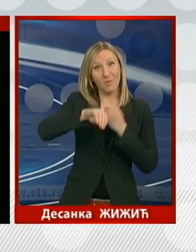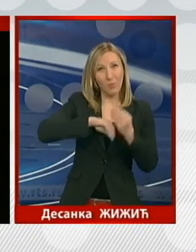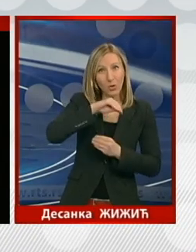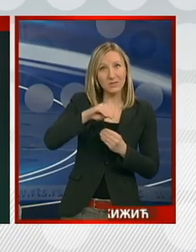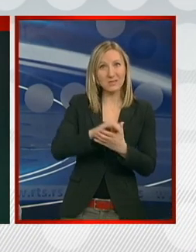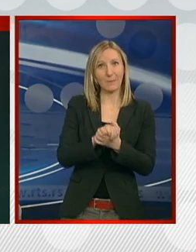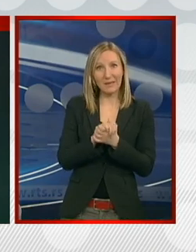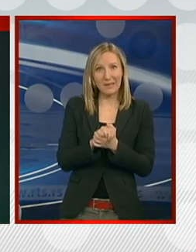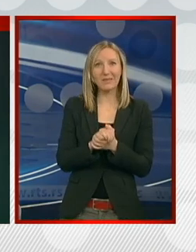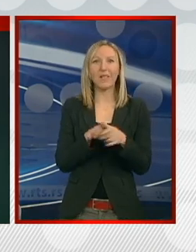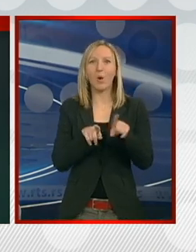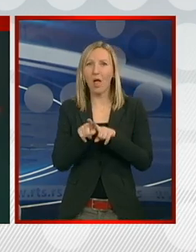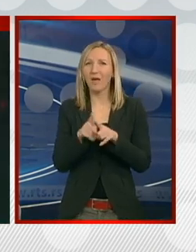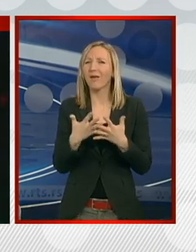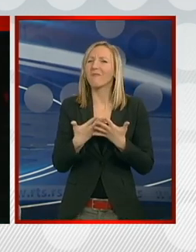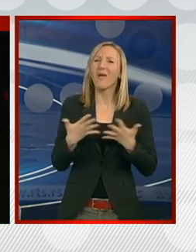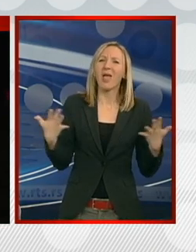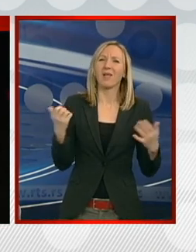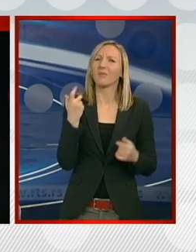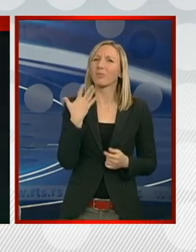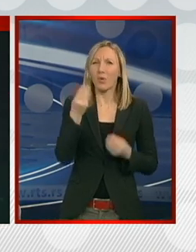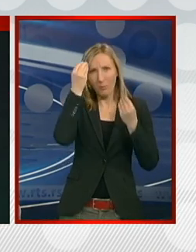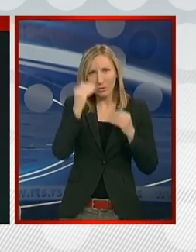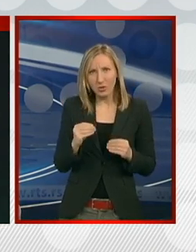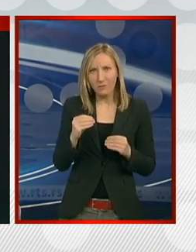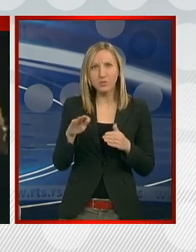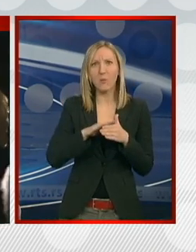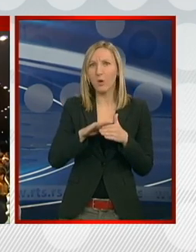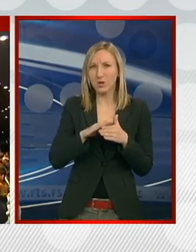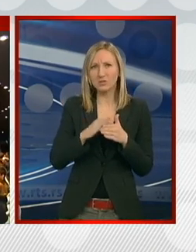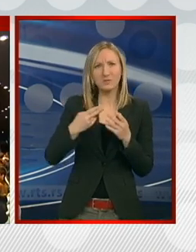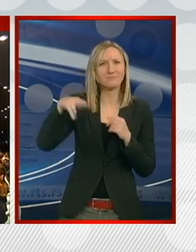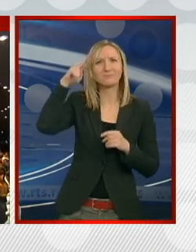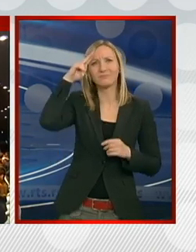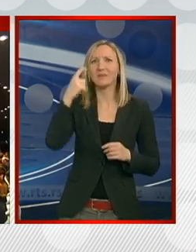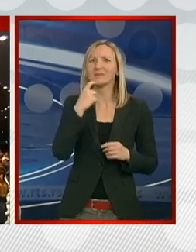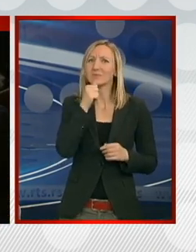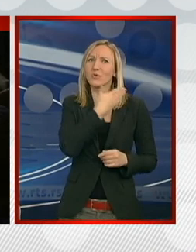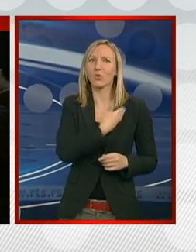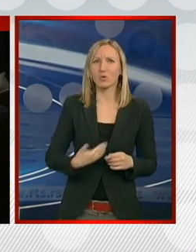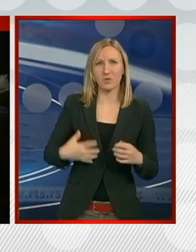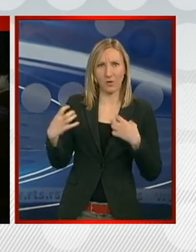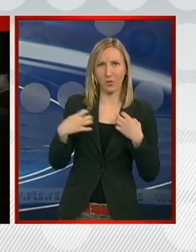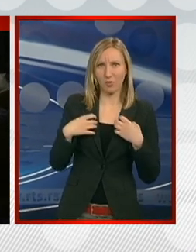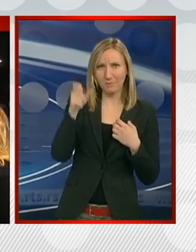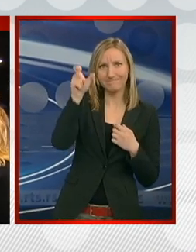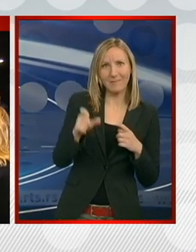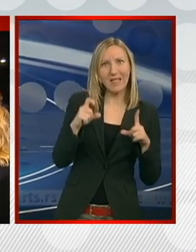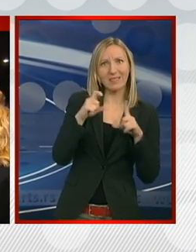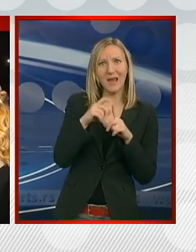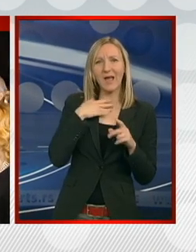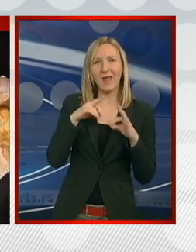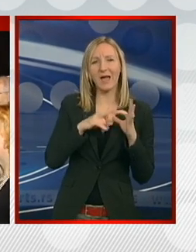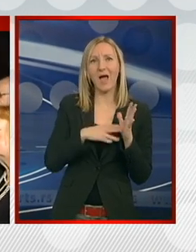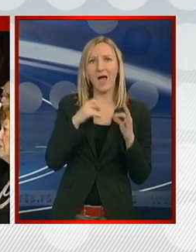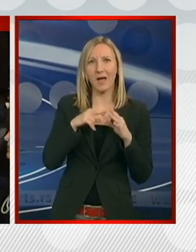Porodica, prijatelji, kolege i veliki broj poštovalaca oprostili su se od doajena srpskog i jugoslovenskog glumišta Dragana Gage